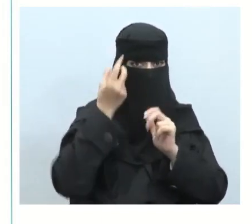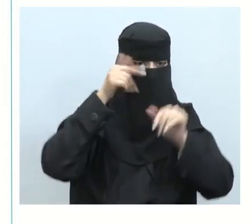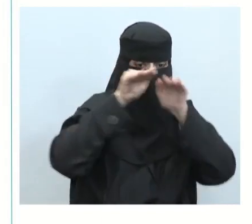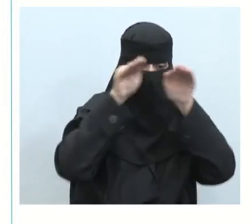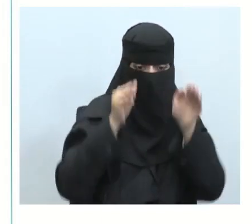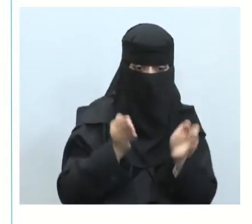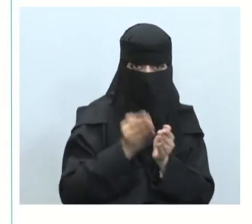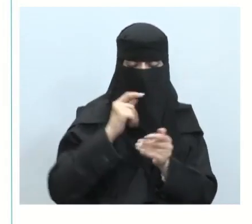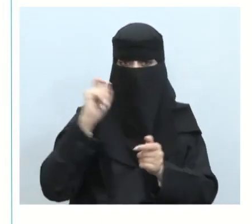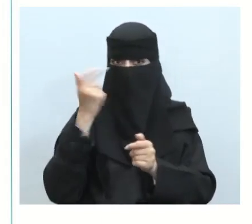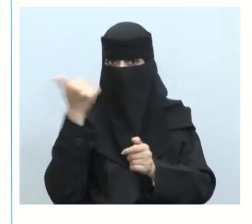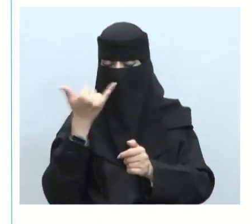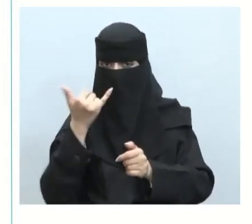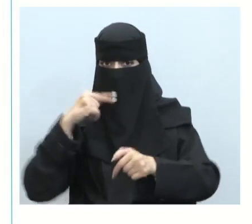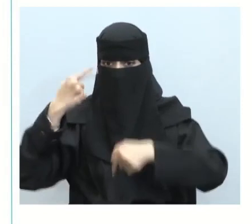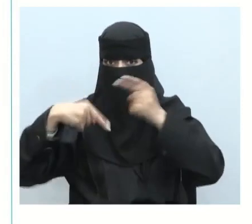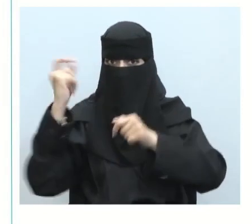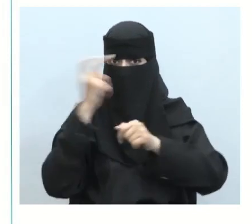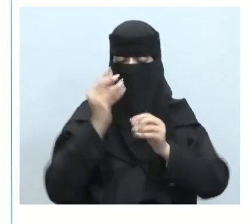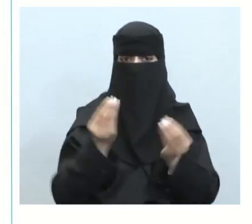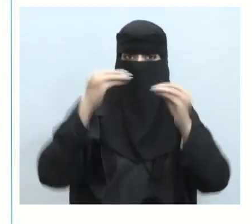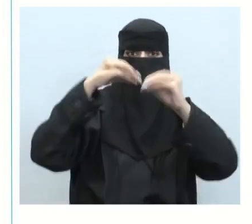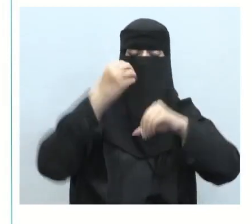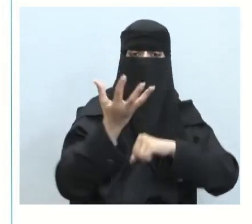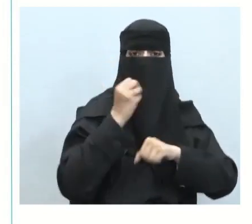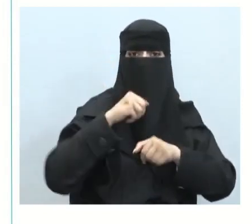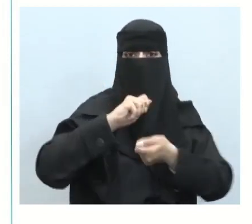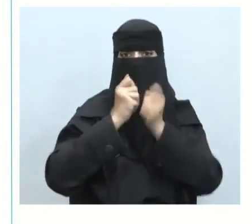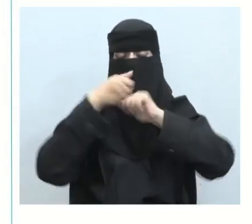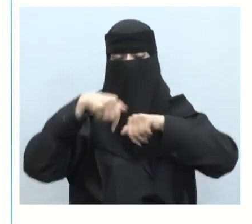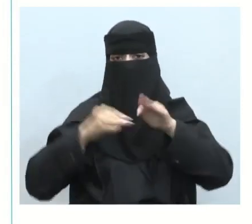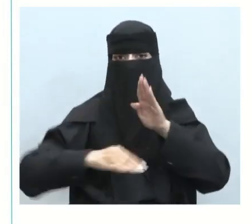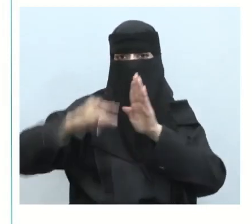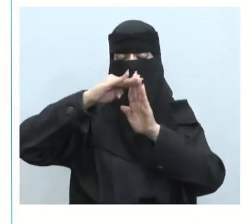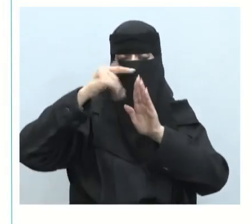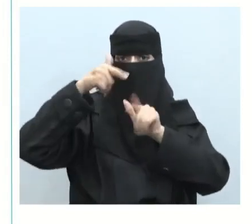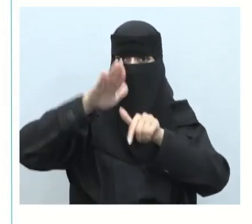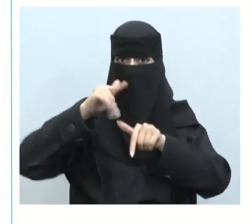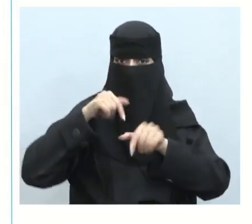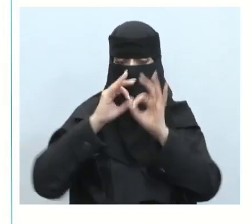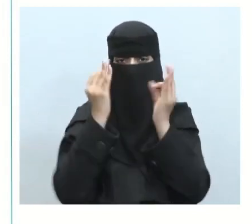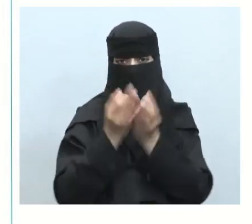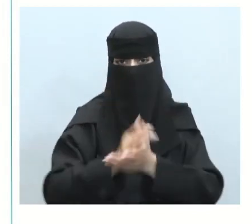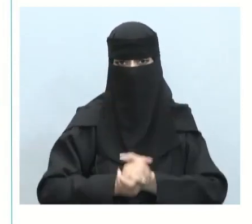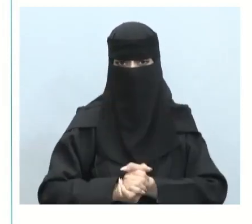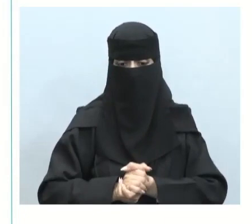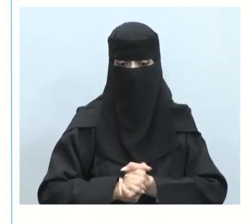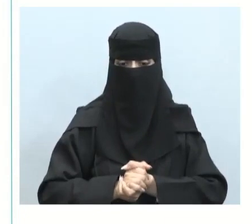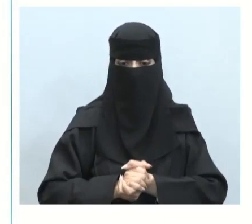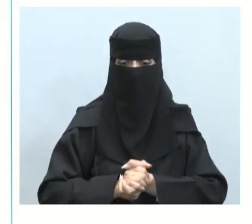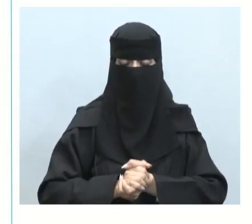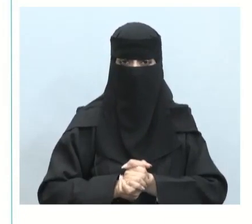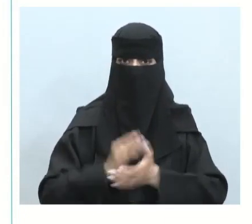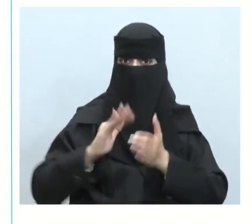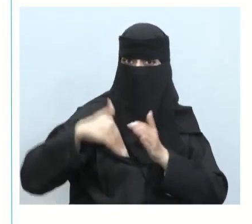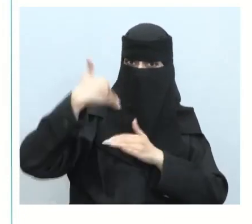وسرع وزاد الانتاجيه وغير في التركيبه والطبقه والاجتماعيه